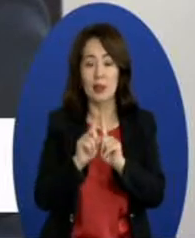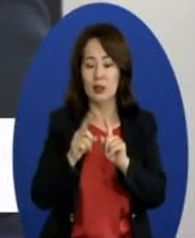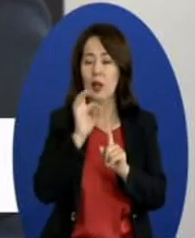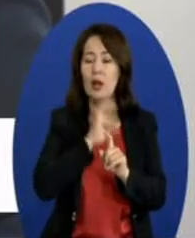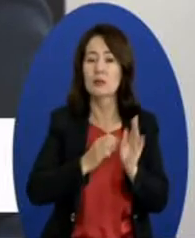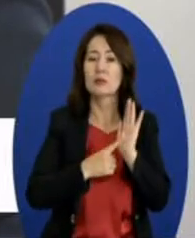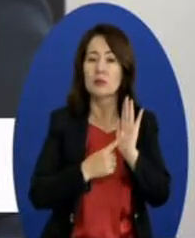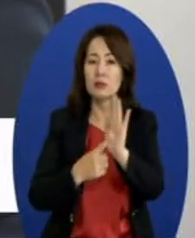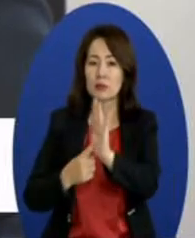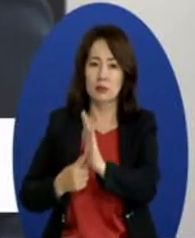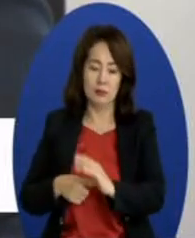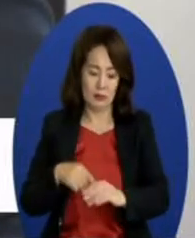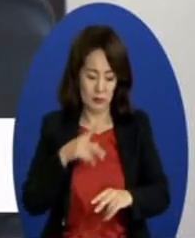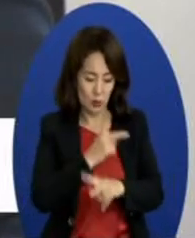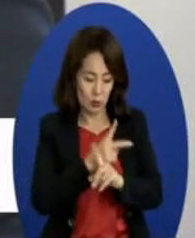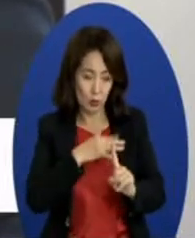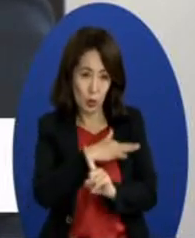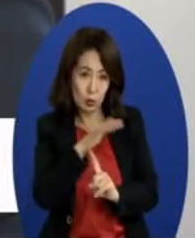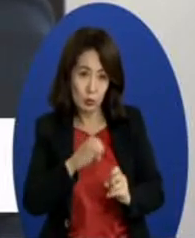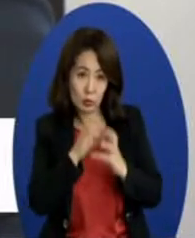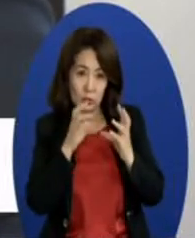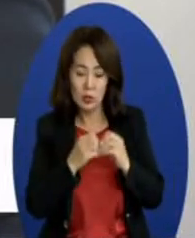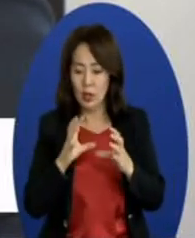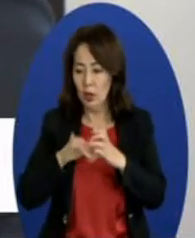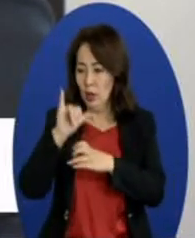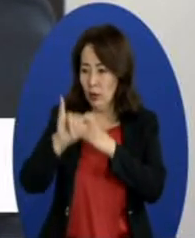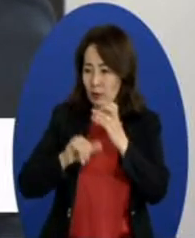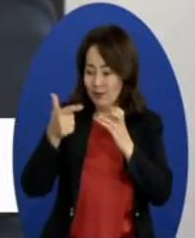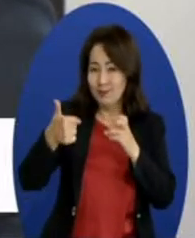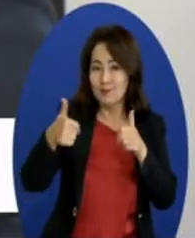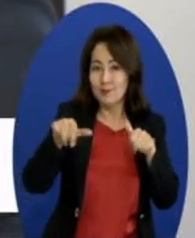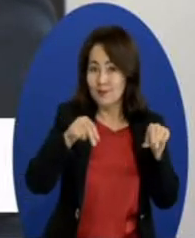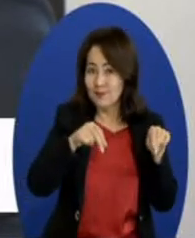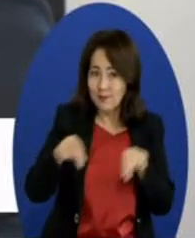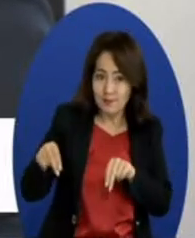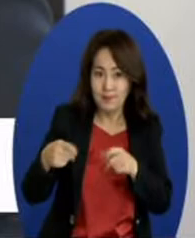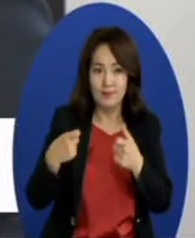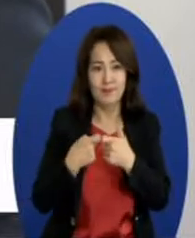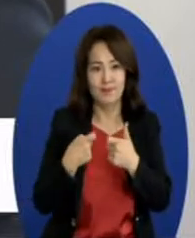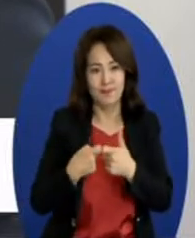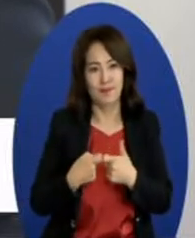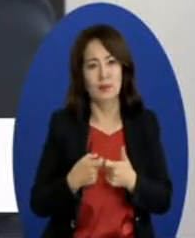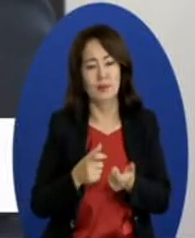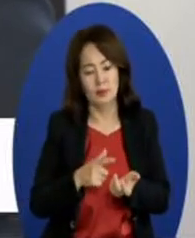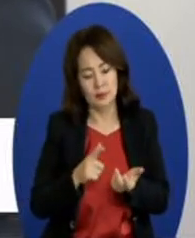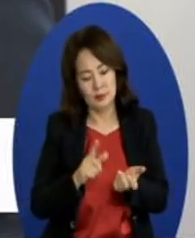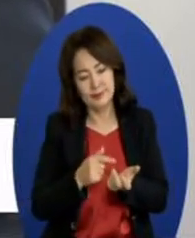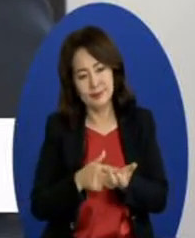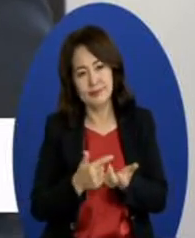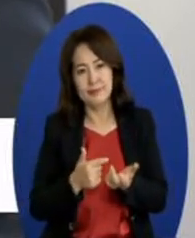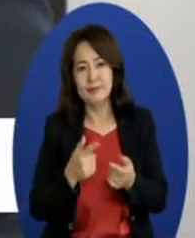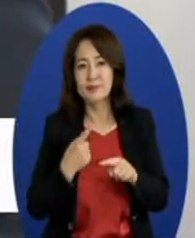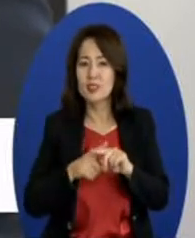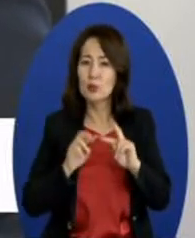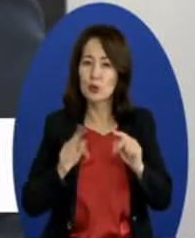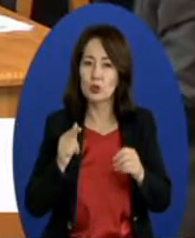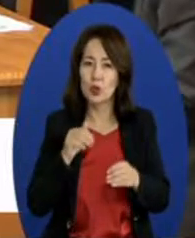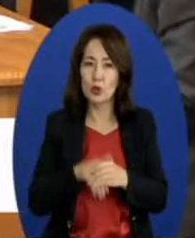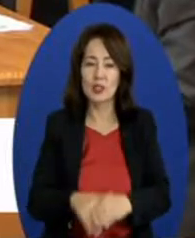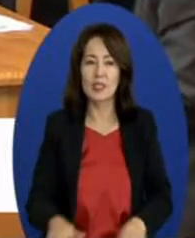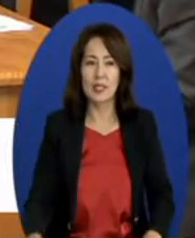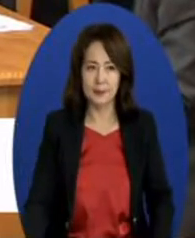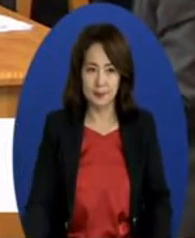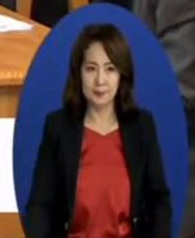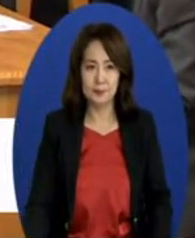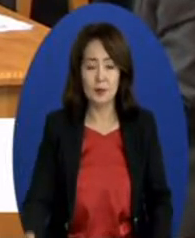нар ашиглуулах тэр эрх зүйн орчин илүү болсонгүй болгож олон улсын гэрээ конвенцэд нийцүүлэх энэ талаасаа нэмэлт өөрчлөлтийг оруулж